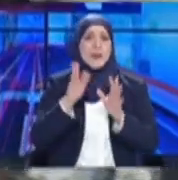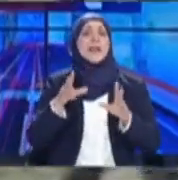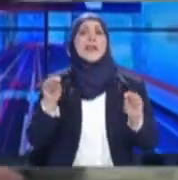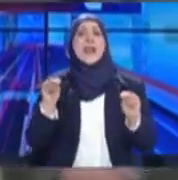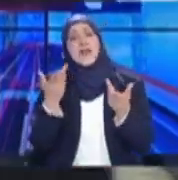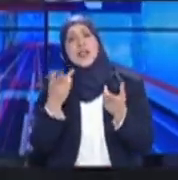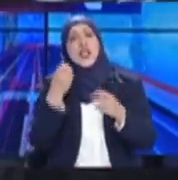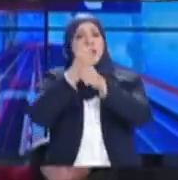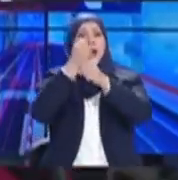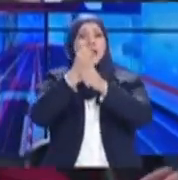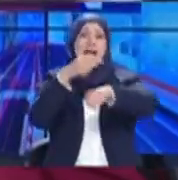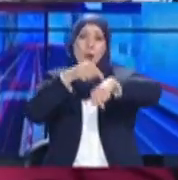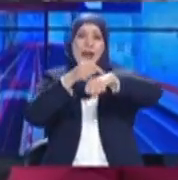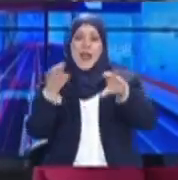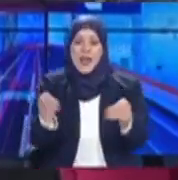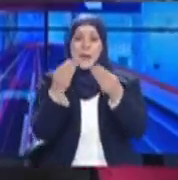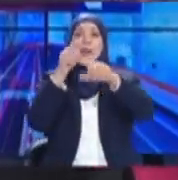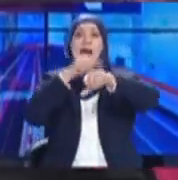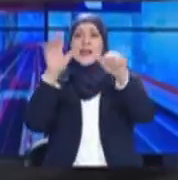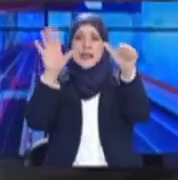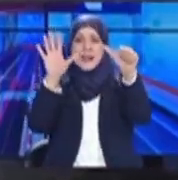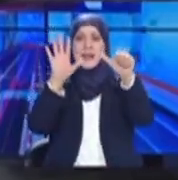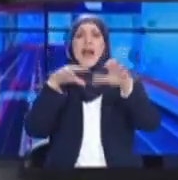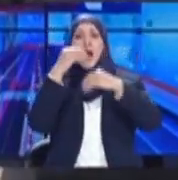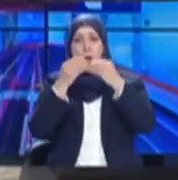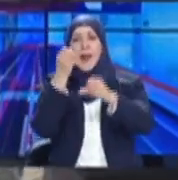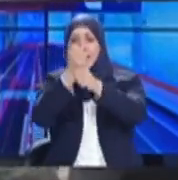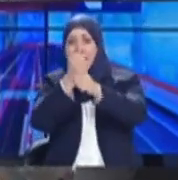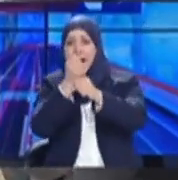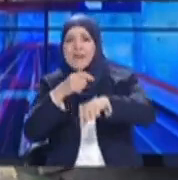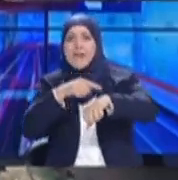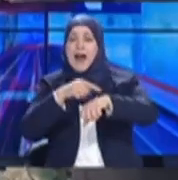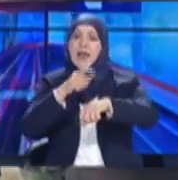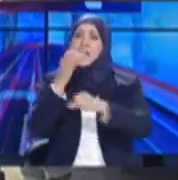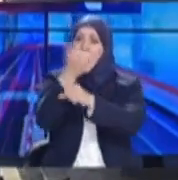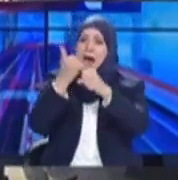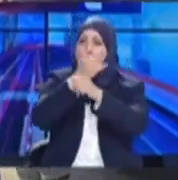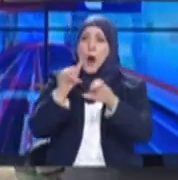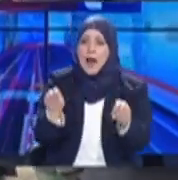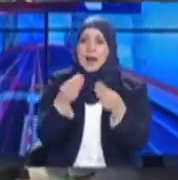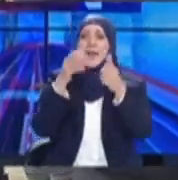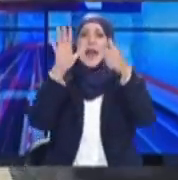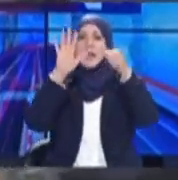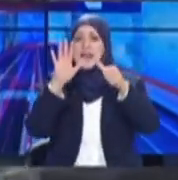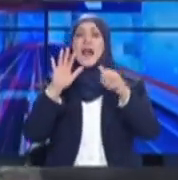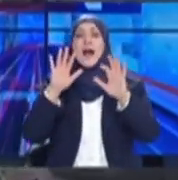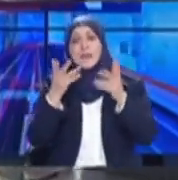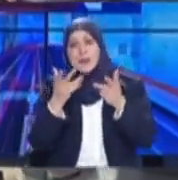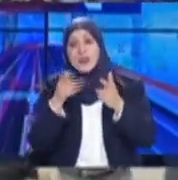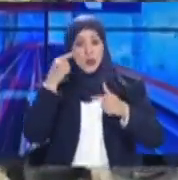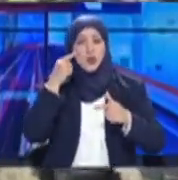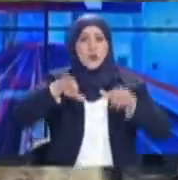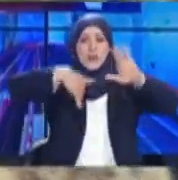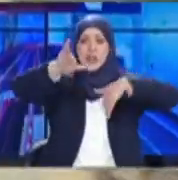عمال الحضائر كيف عمل المقاهي كفه عمال البناء اه نشوفوا اه الشارع هو خالي من